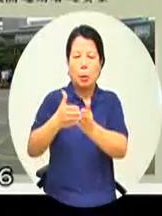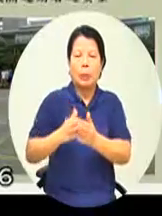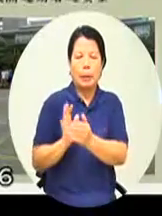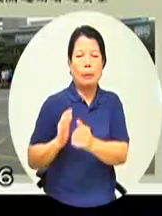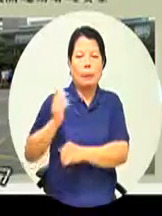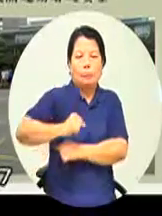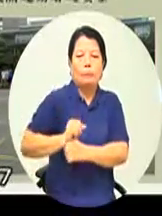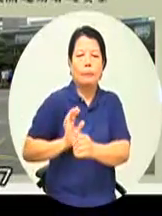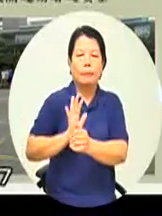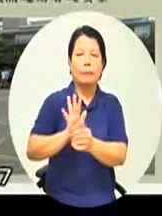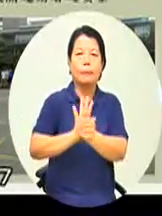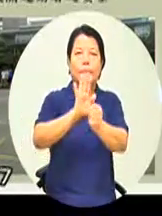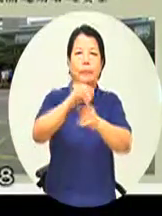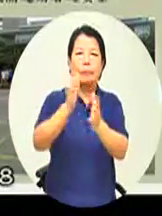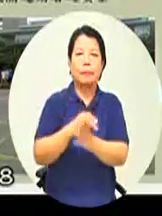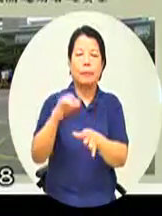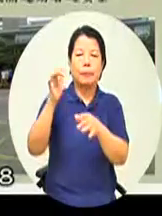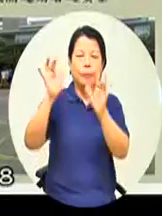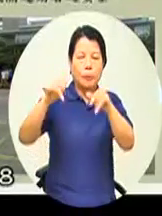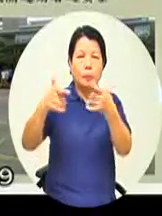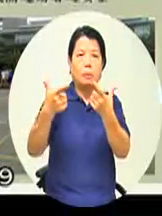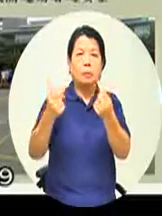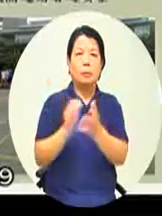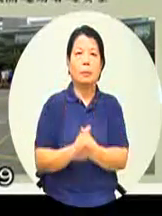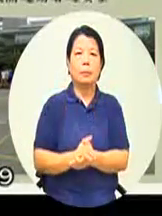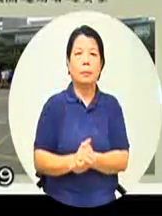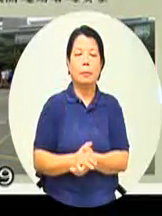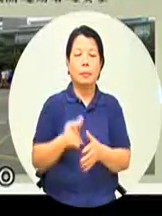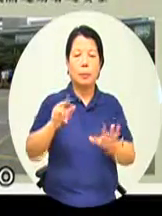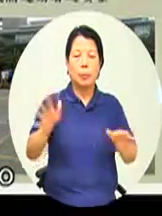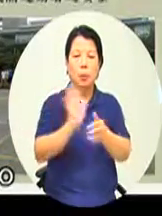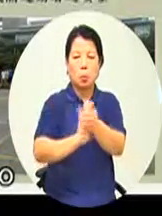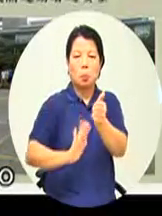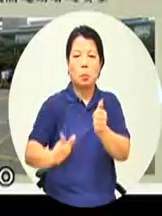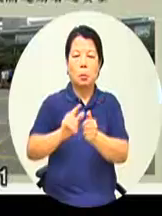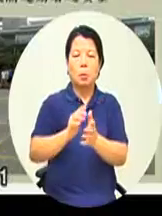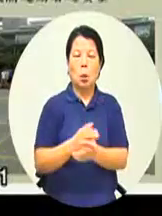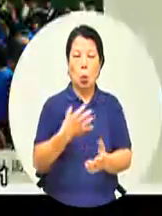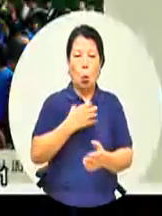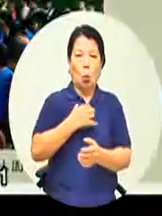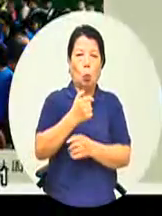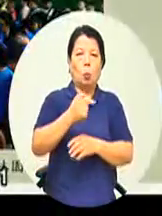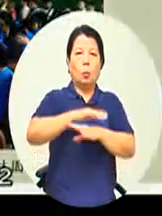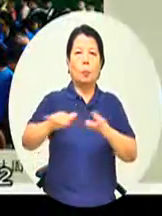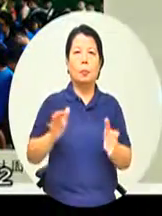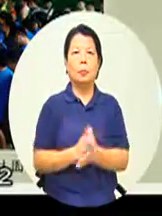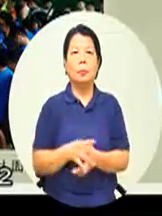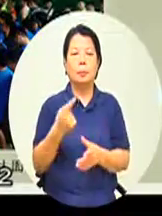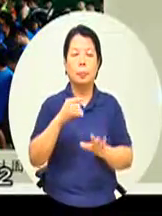相互拍你看这也是会造成这个危险所以在这一点